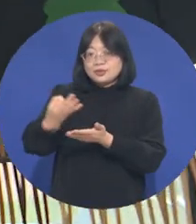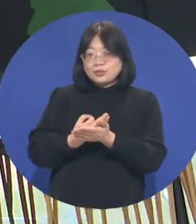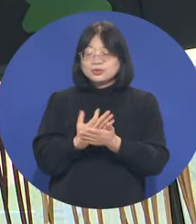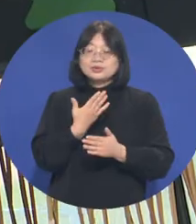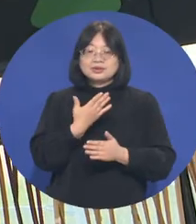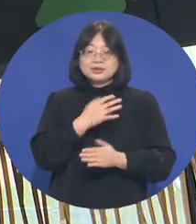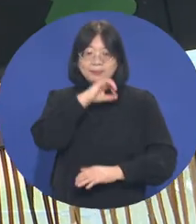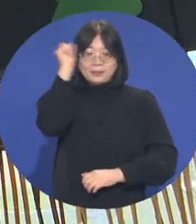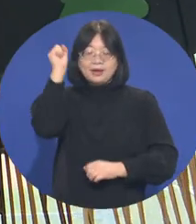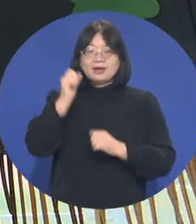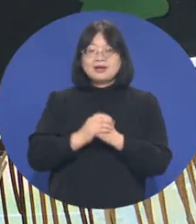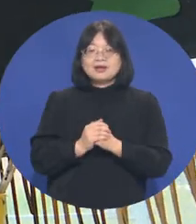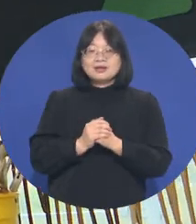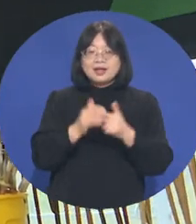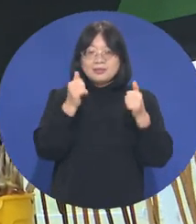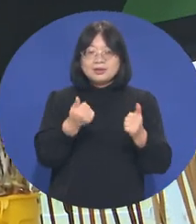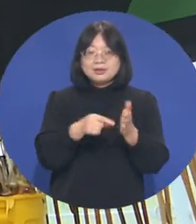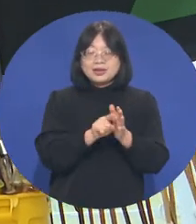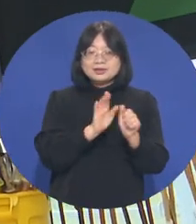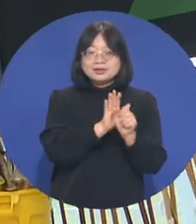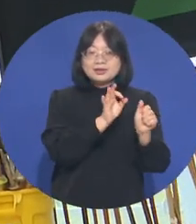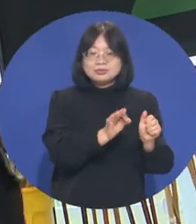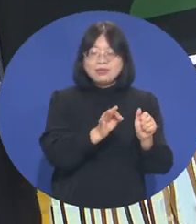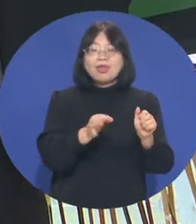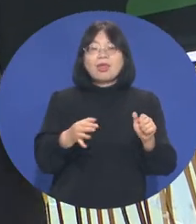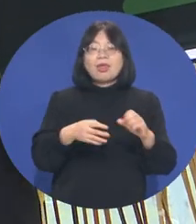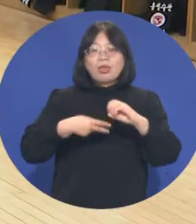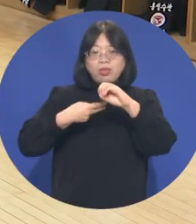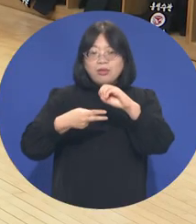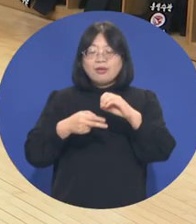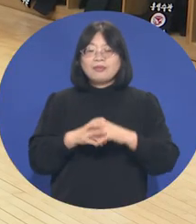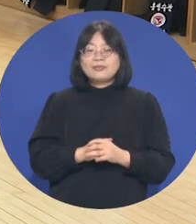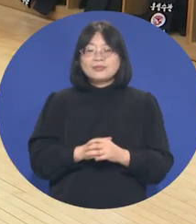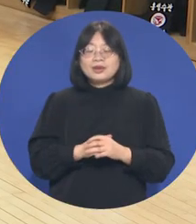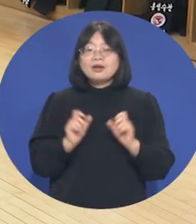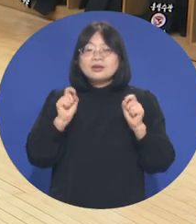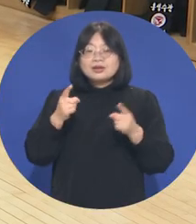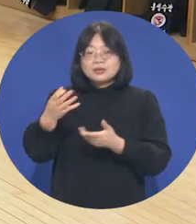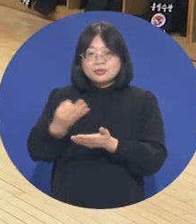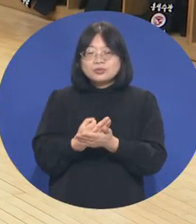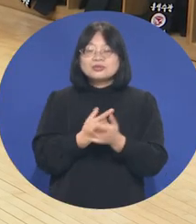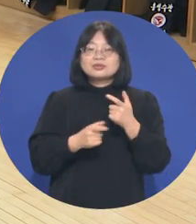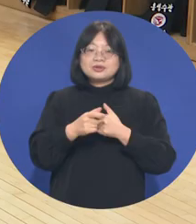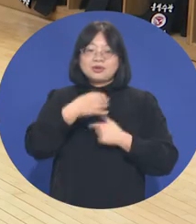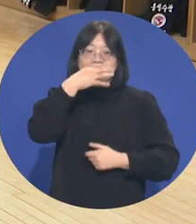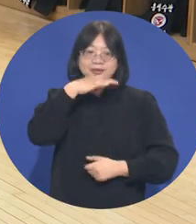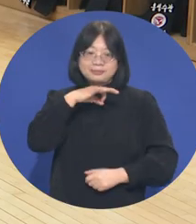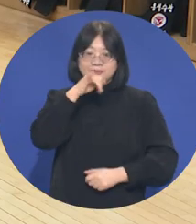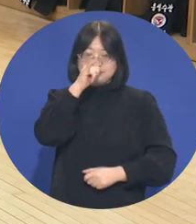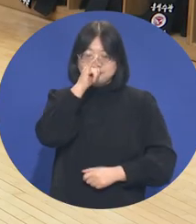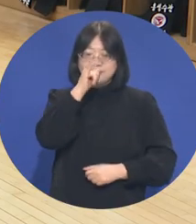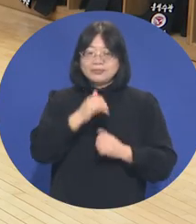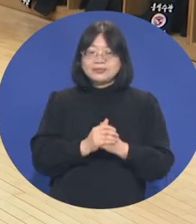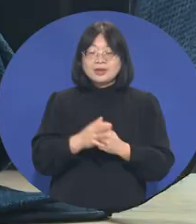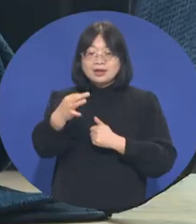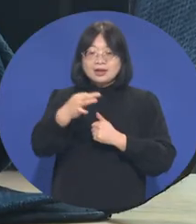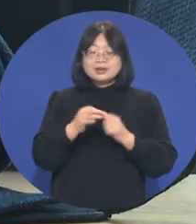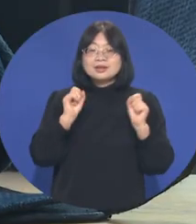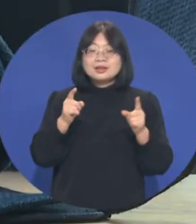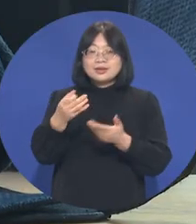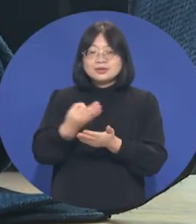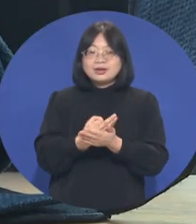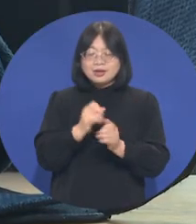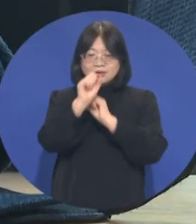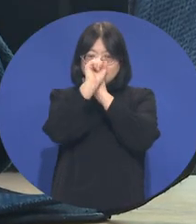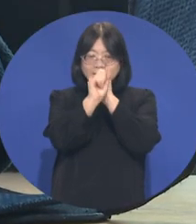됐습니다. 심판을 위한 지원금은 전무한 상황에서 기회소득은 더 의미가 있습니다. 지급받은